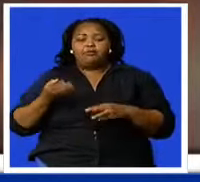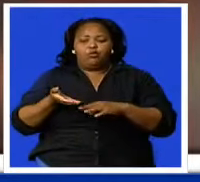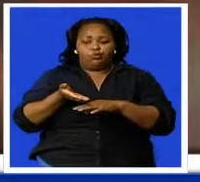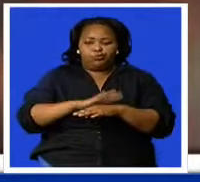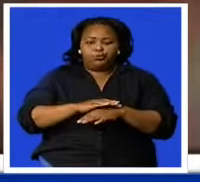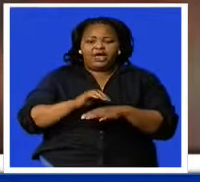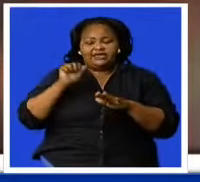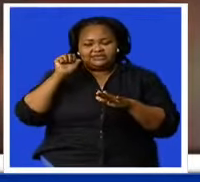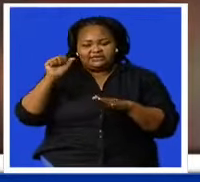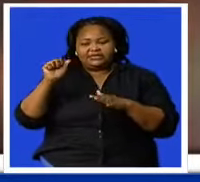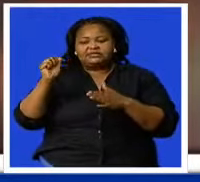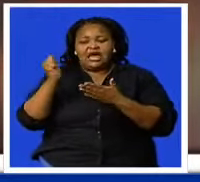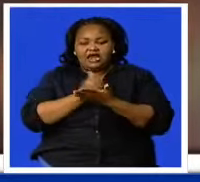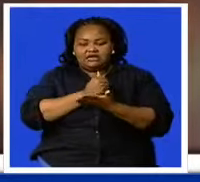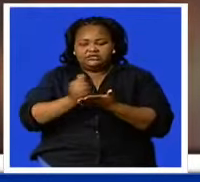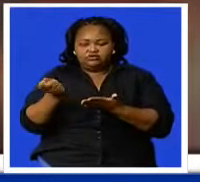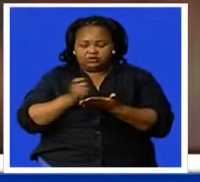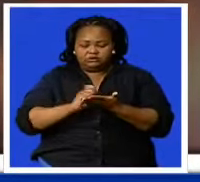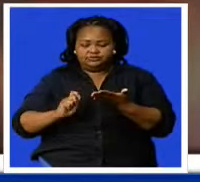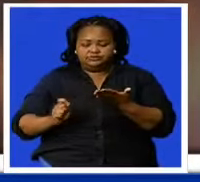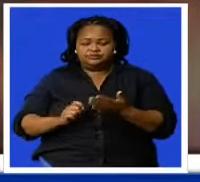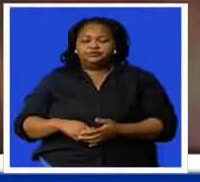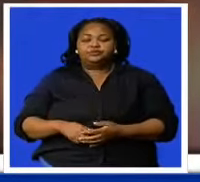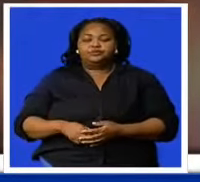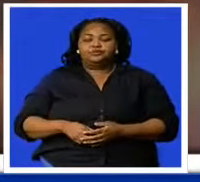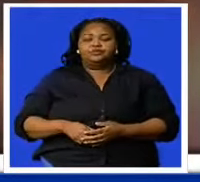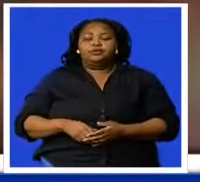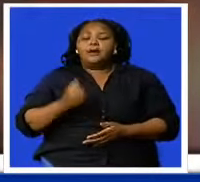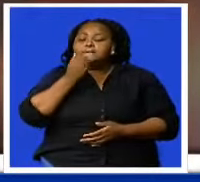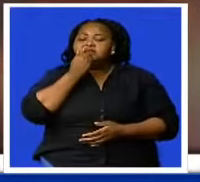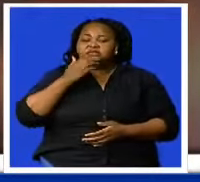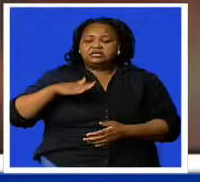kunakekelwa. Ngetifundza sifundza sakamanzini sina